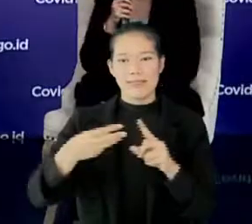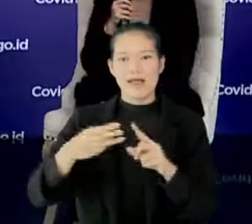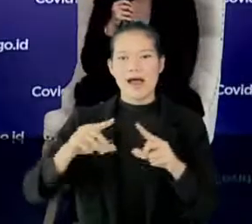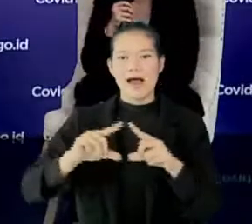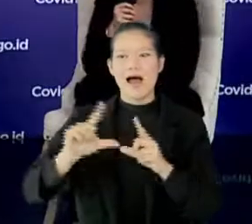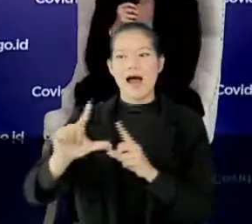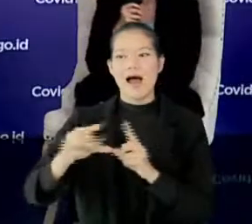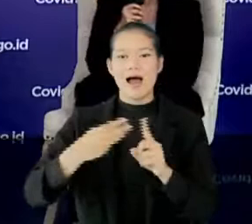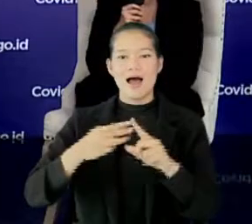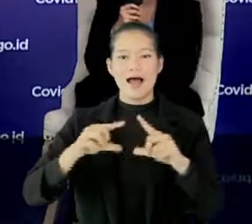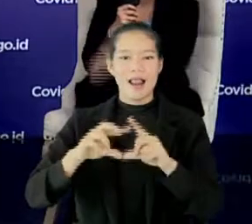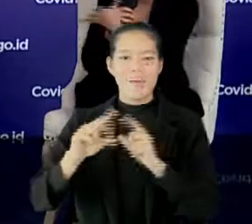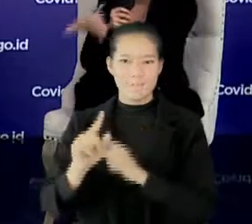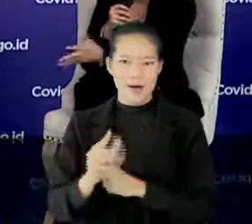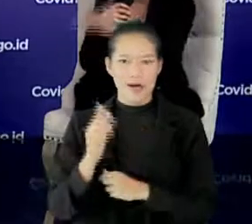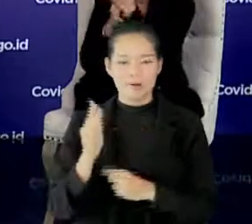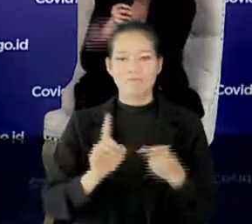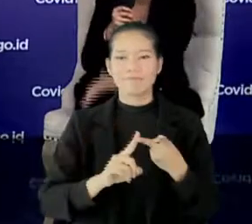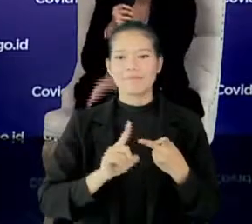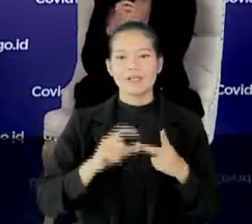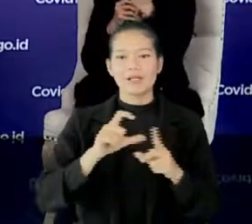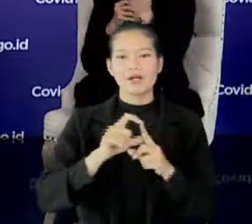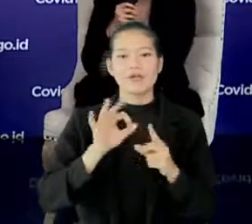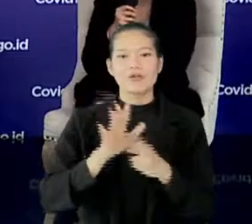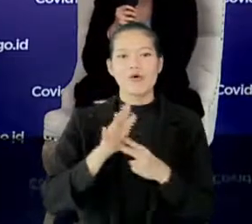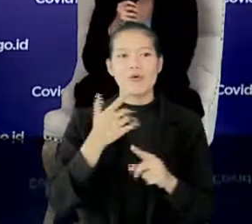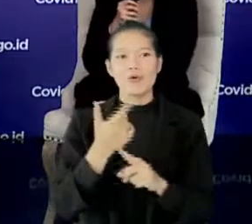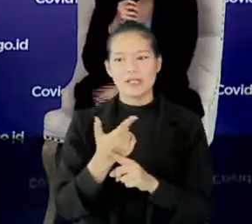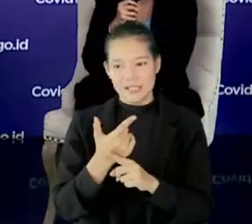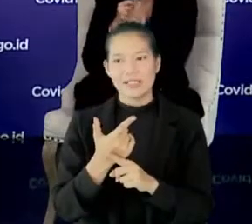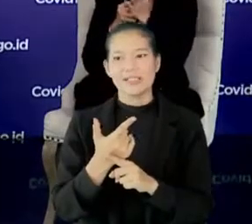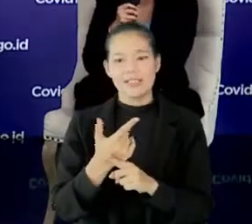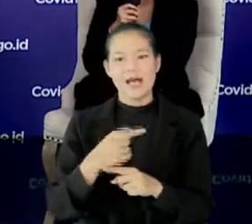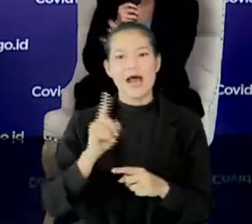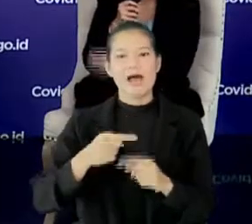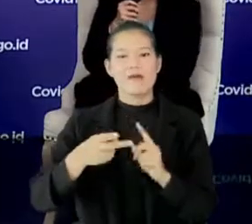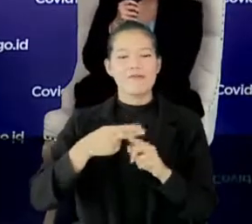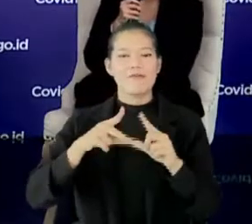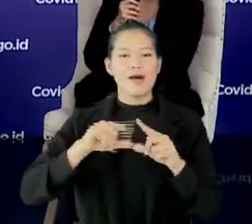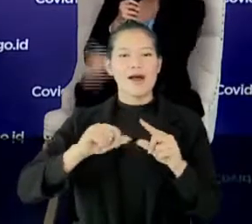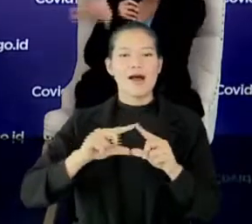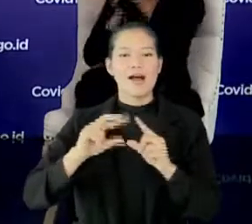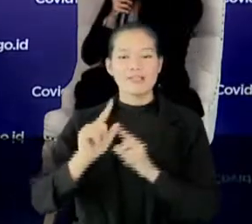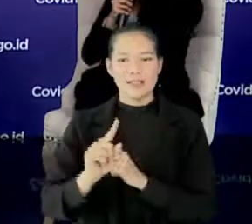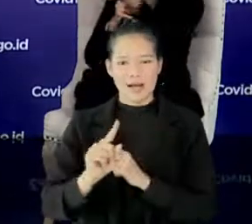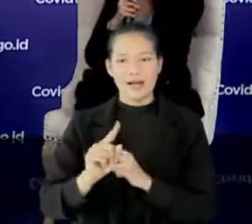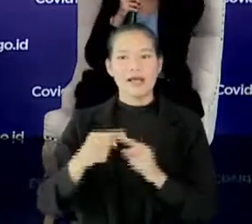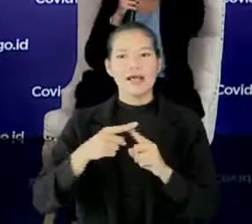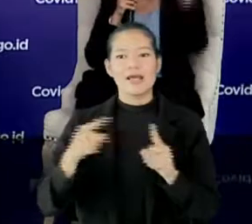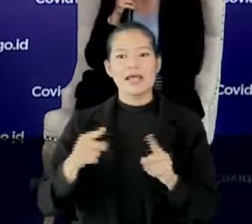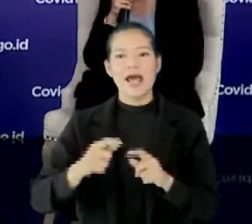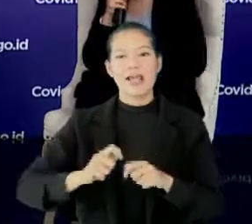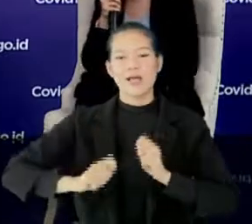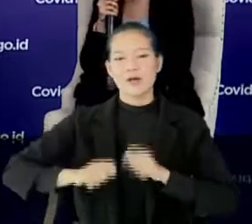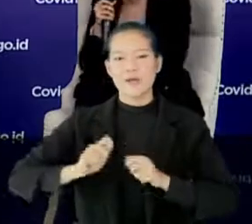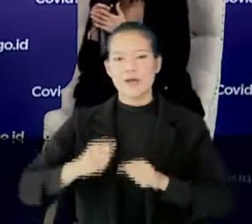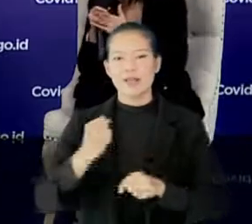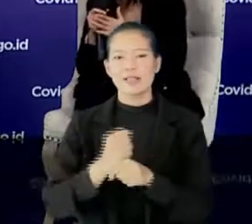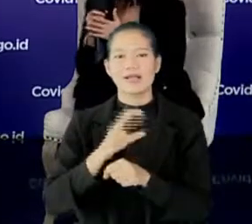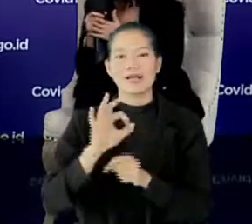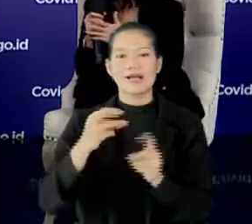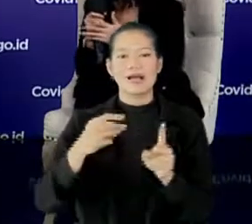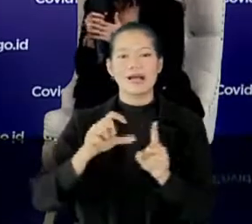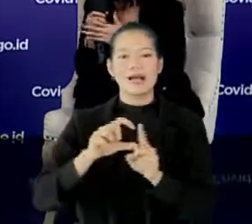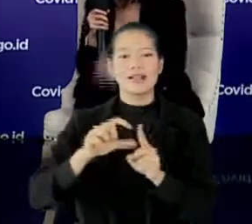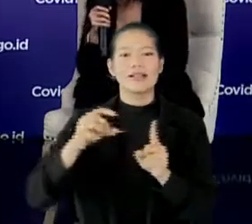juga ada Mas Doni Fata, ada Mas Ian Antono, ada Mas Abadi Susma, dan ada Mas Fajar Satritama dari God Bless. Tepuk